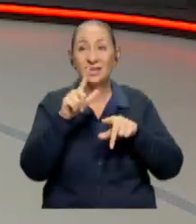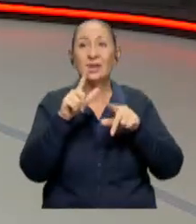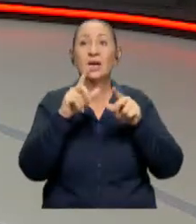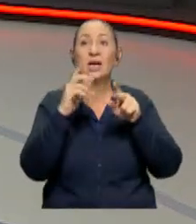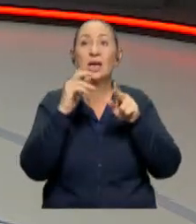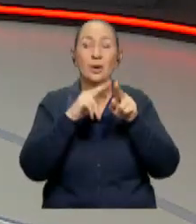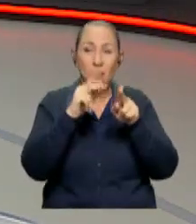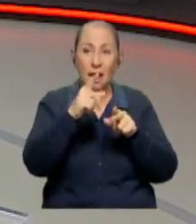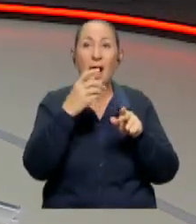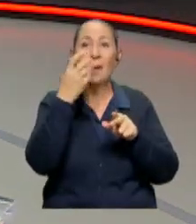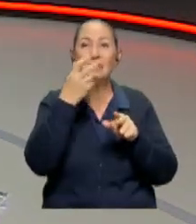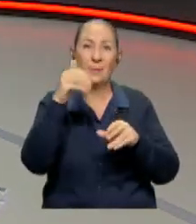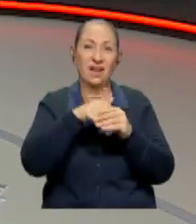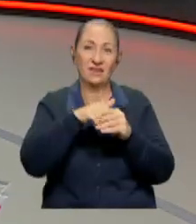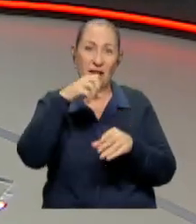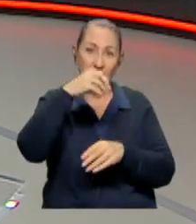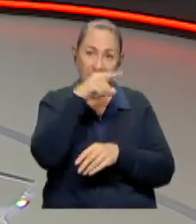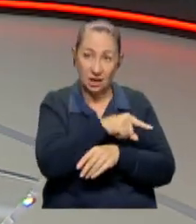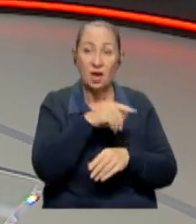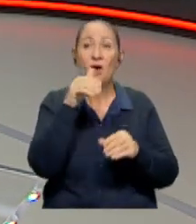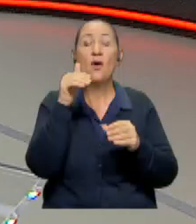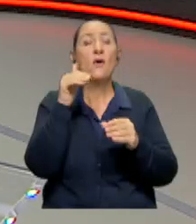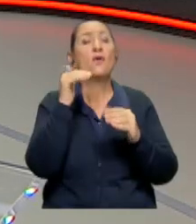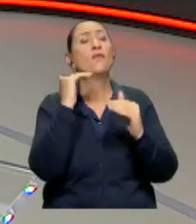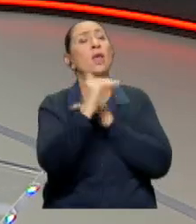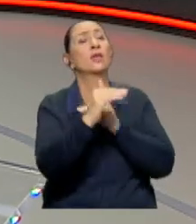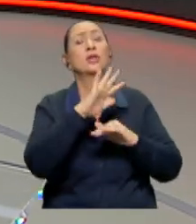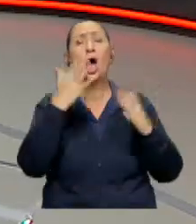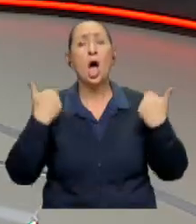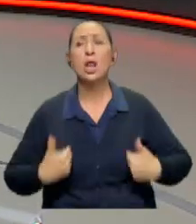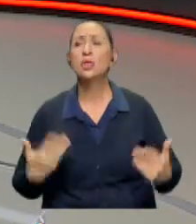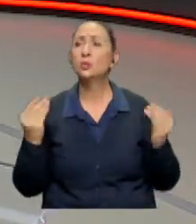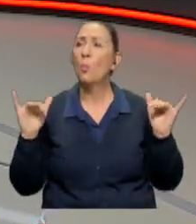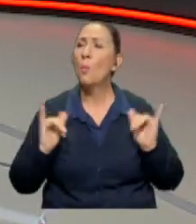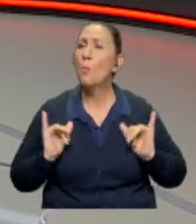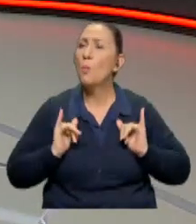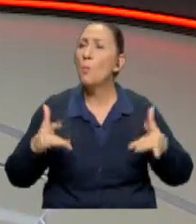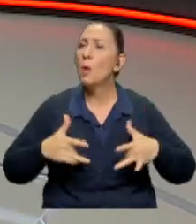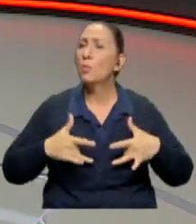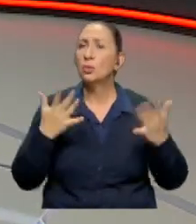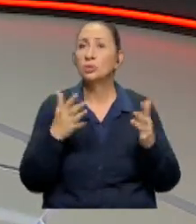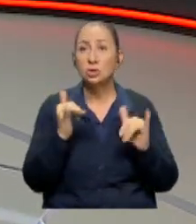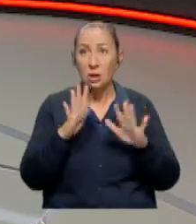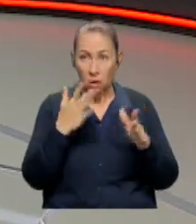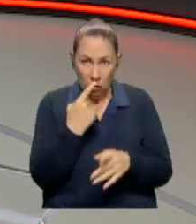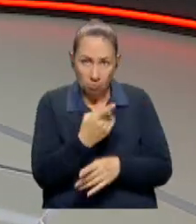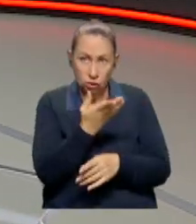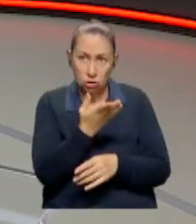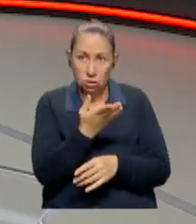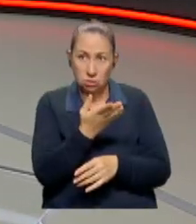Amasya Milletvekili, vatandaş halinden çok memnun demiş. Şaka değil demiş